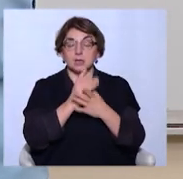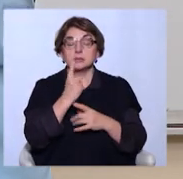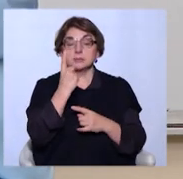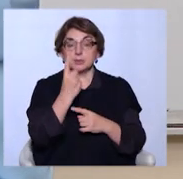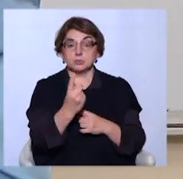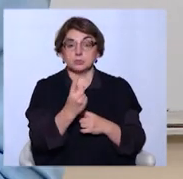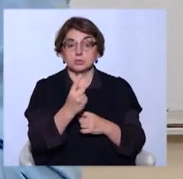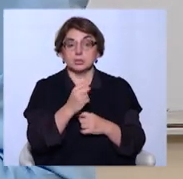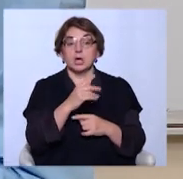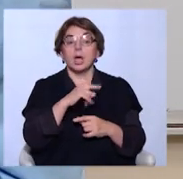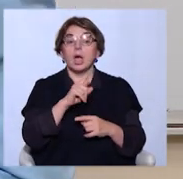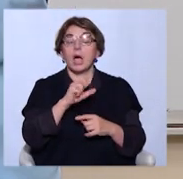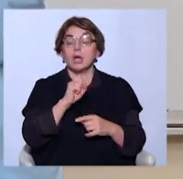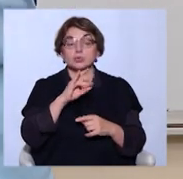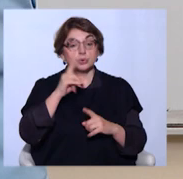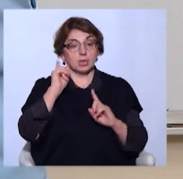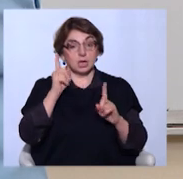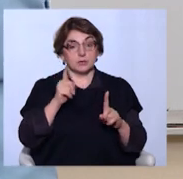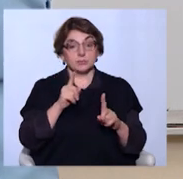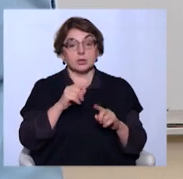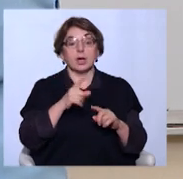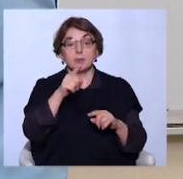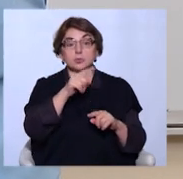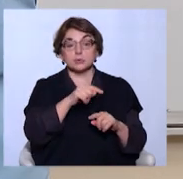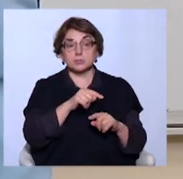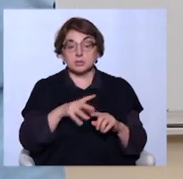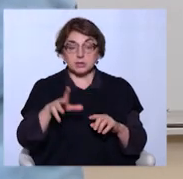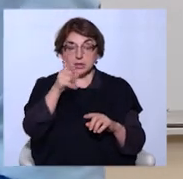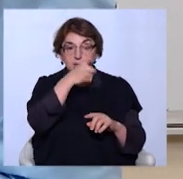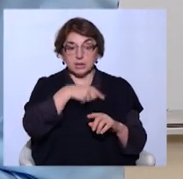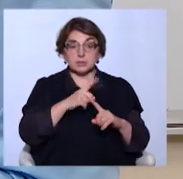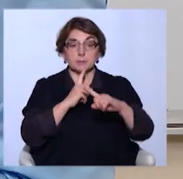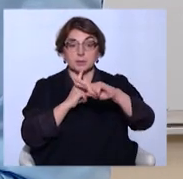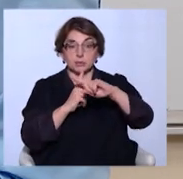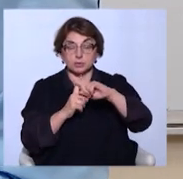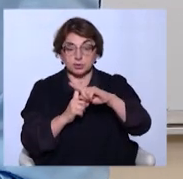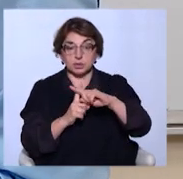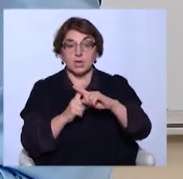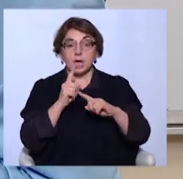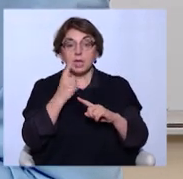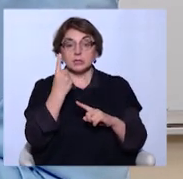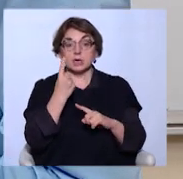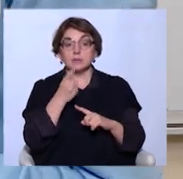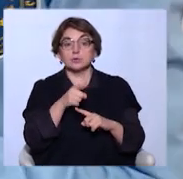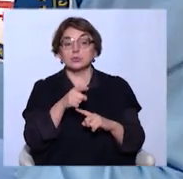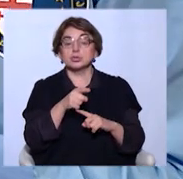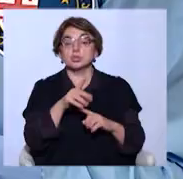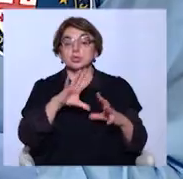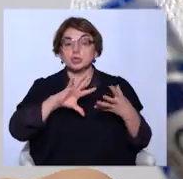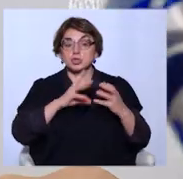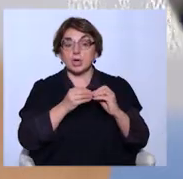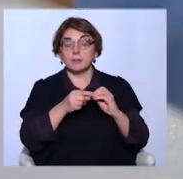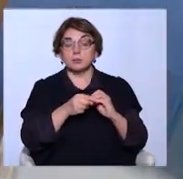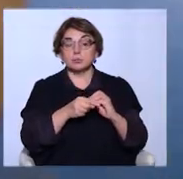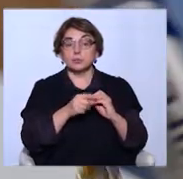1, აზოტი არ ვიცით, მაგრამ რადგან მუხტი ამ შემთხვევაში მთლიანი მოლეკულის არის პლუს 1, რა თქმა უნდა, ჯამი